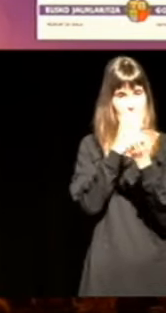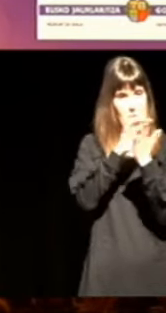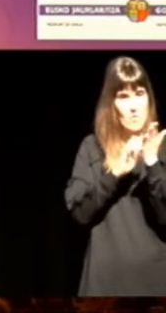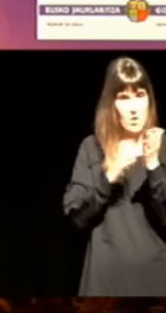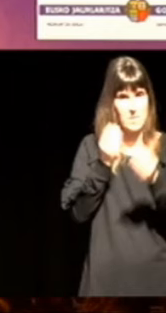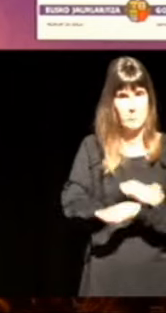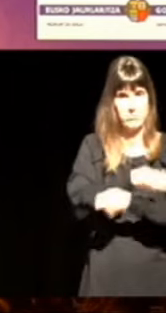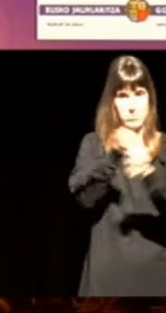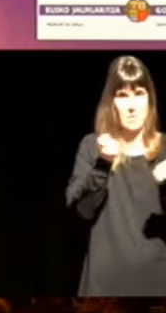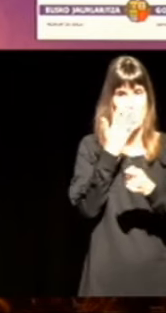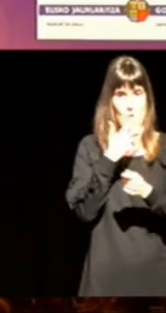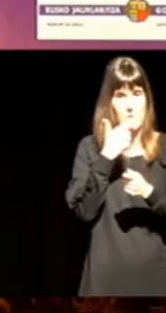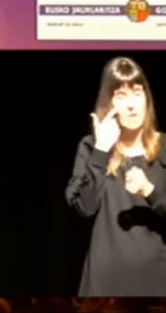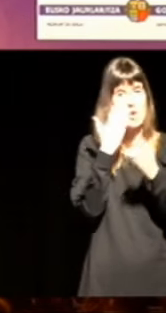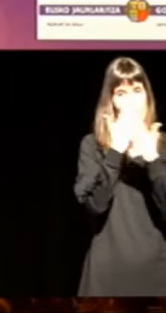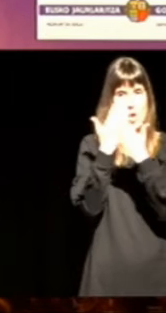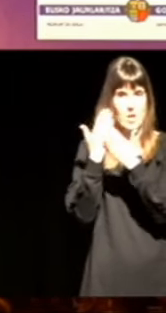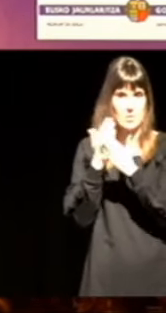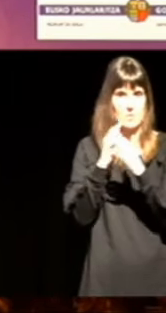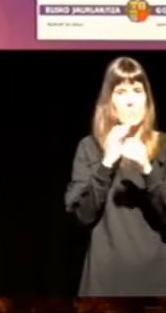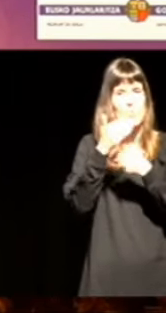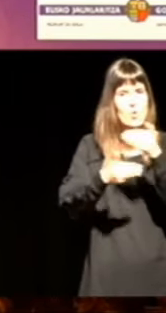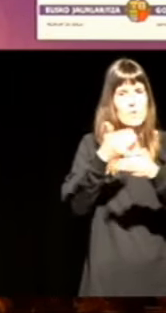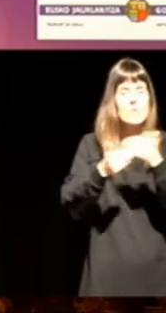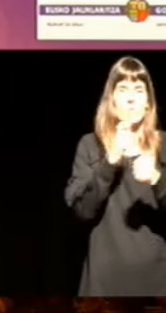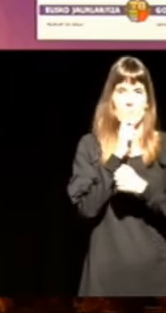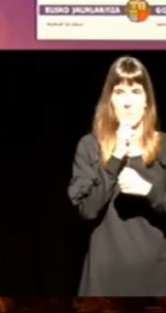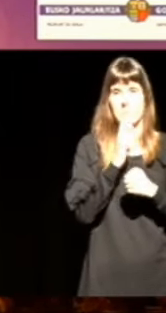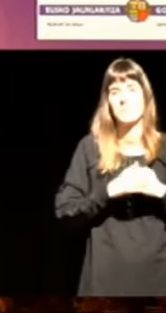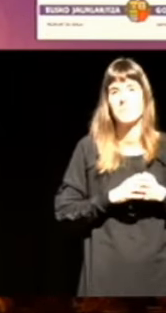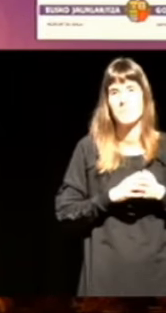eskuetan ipinteko, ba, ikastetxe bukara eta